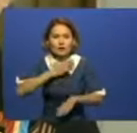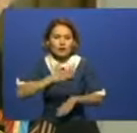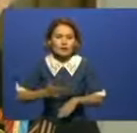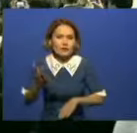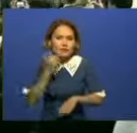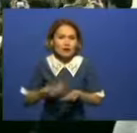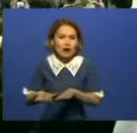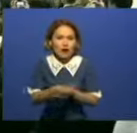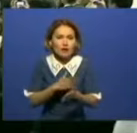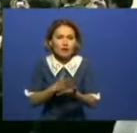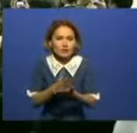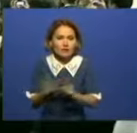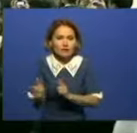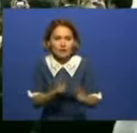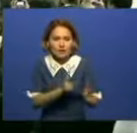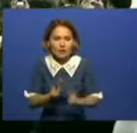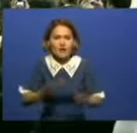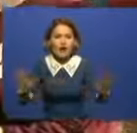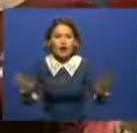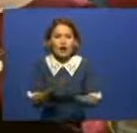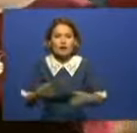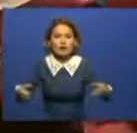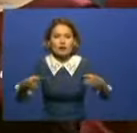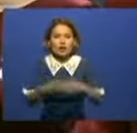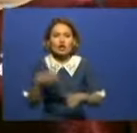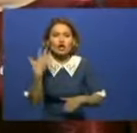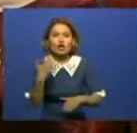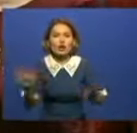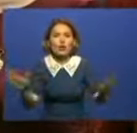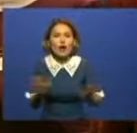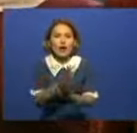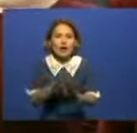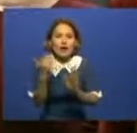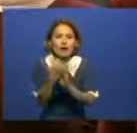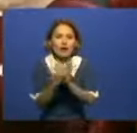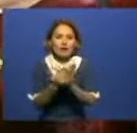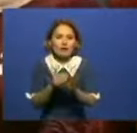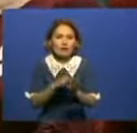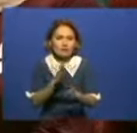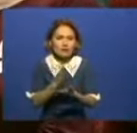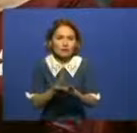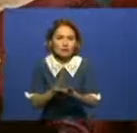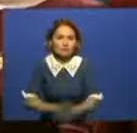қызмет етеміз. Ардагерлер қорының репертуарында 50-ге тарта ән бар.